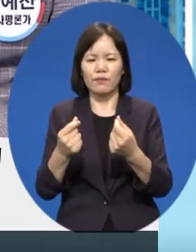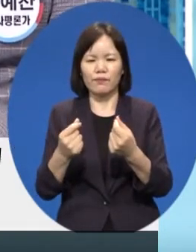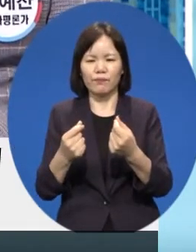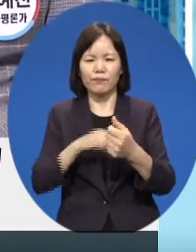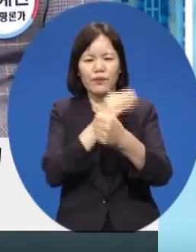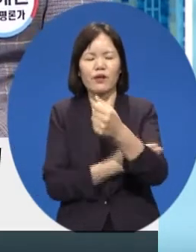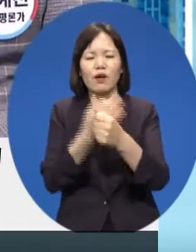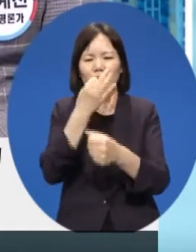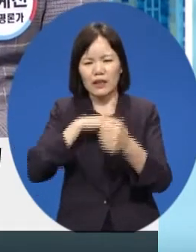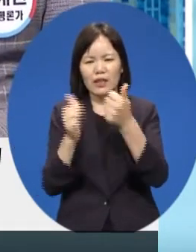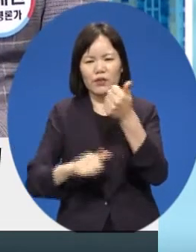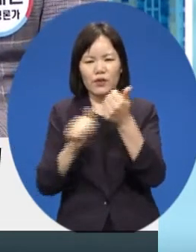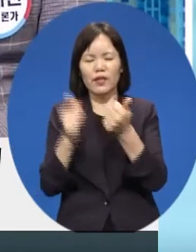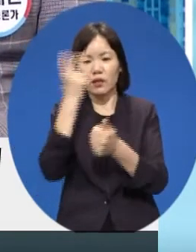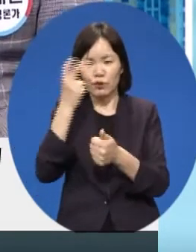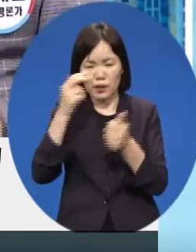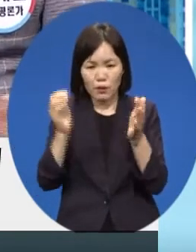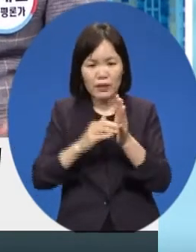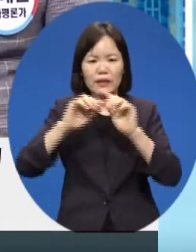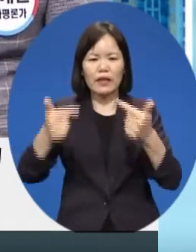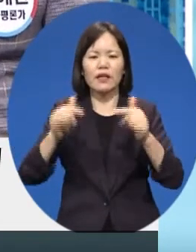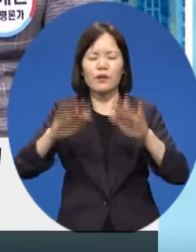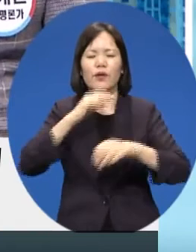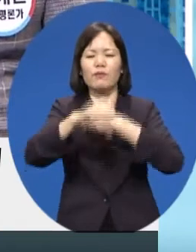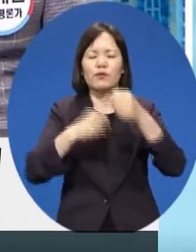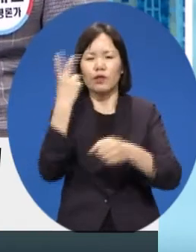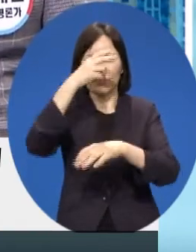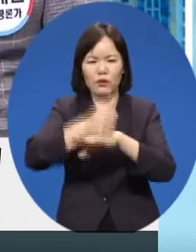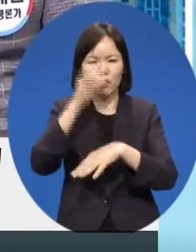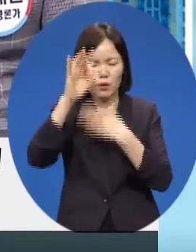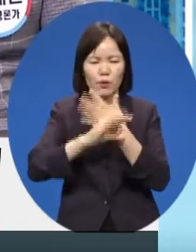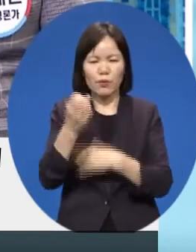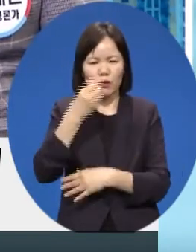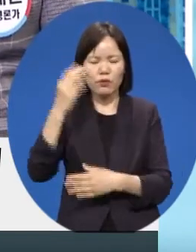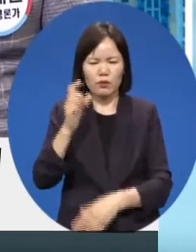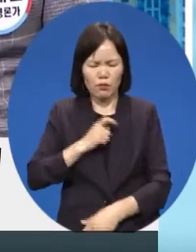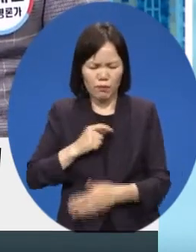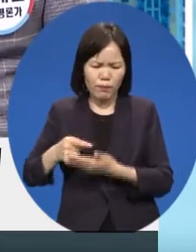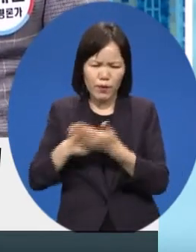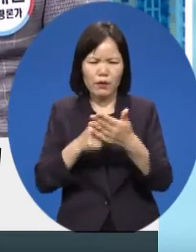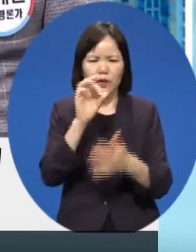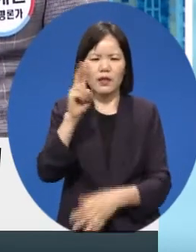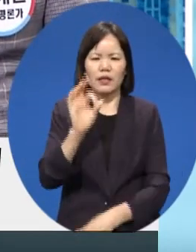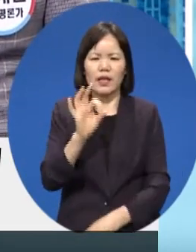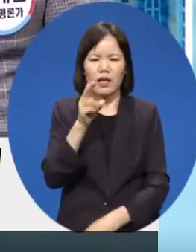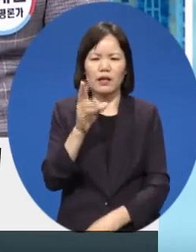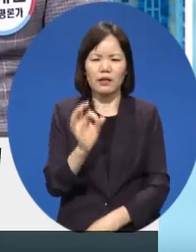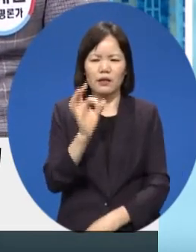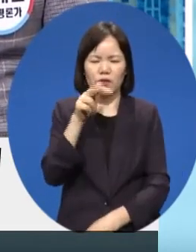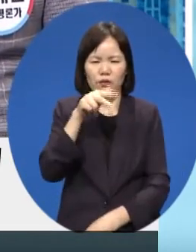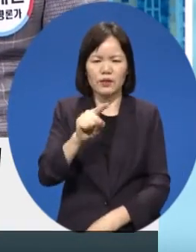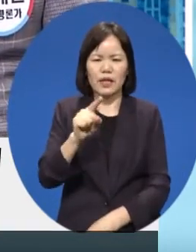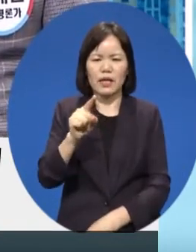조사 자체가 그 자체로 끝인 것은 아닙니다 이번에 민주당 조사 결과를 봐도 언론에서 의혹을 제기했던 양향자 의원이나 이제